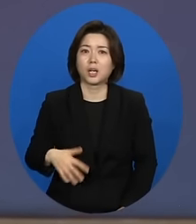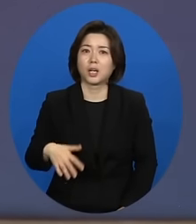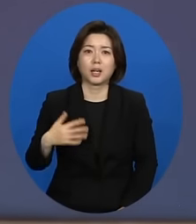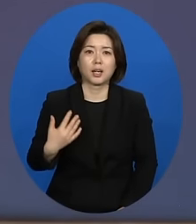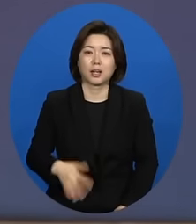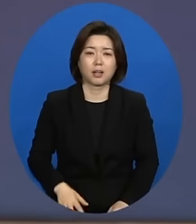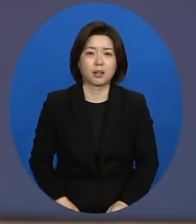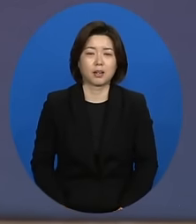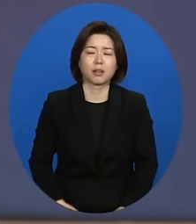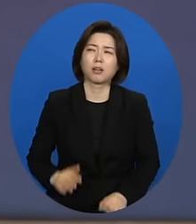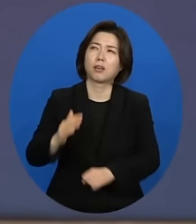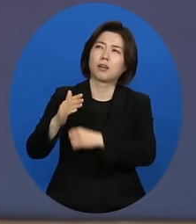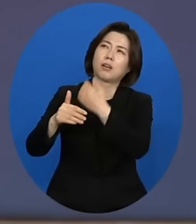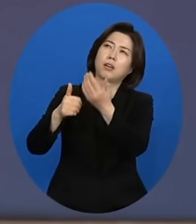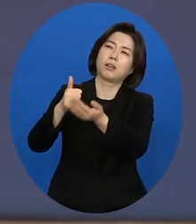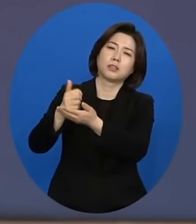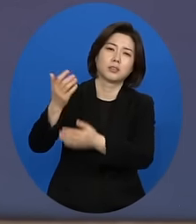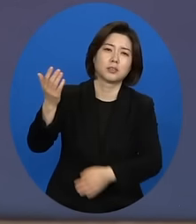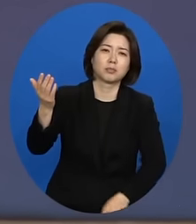하나님